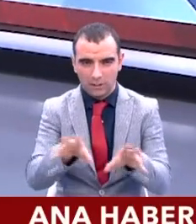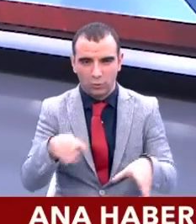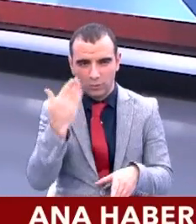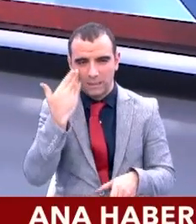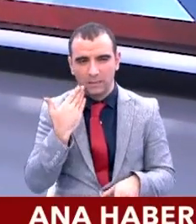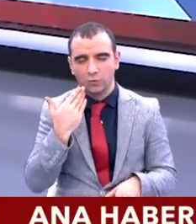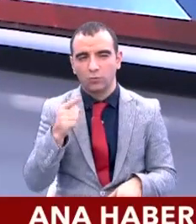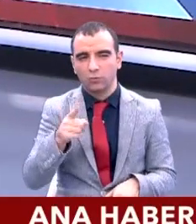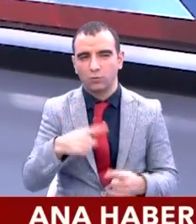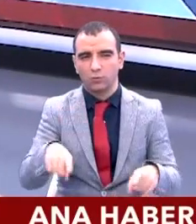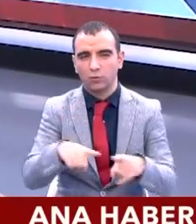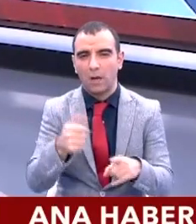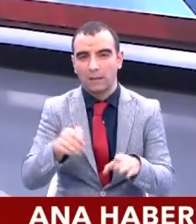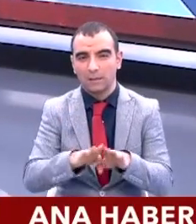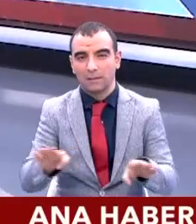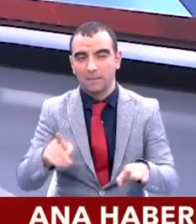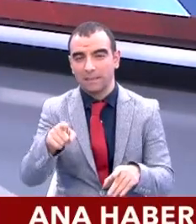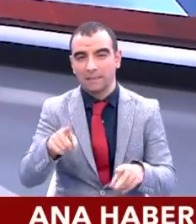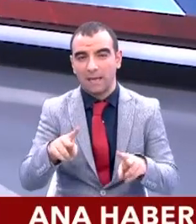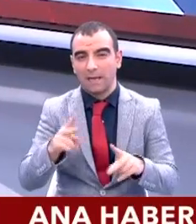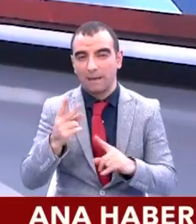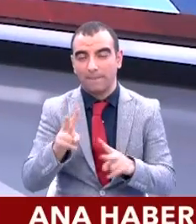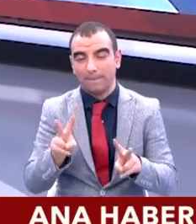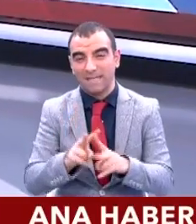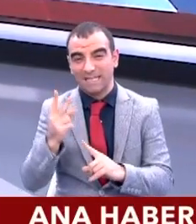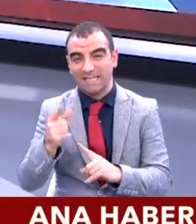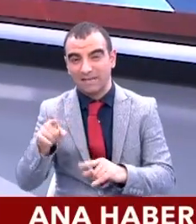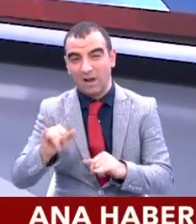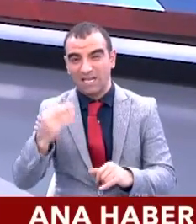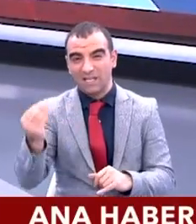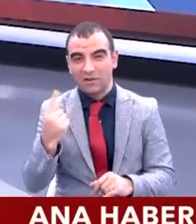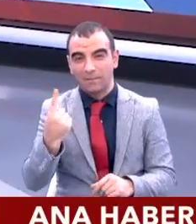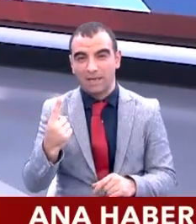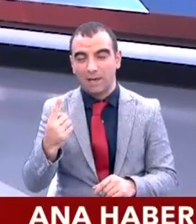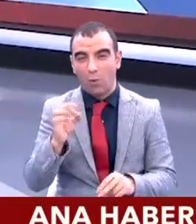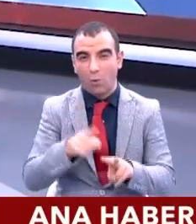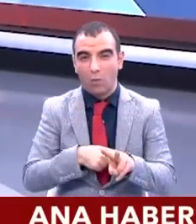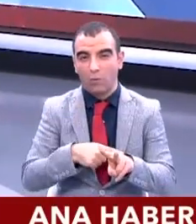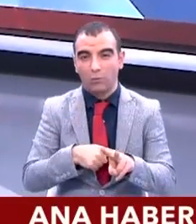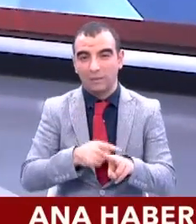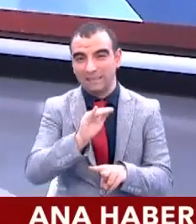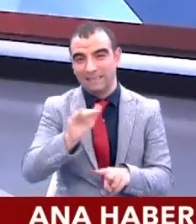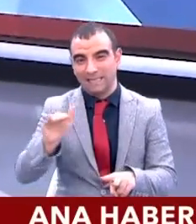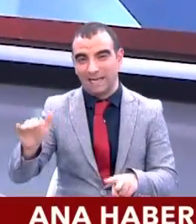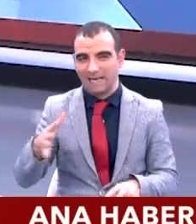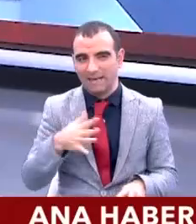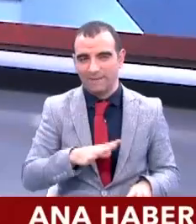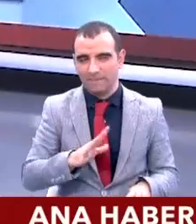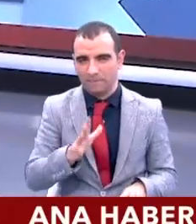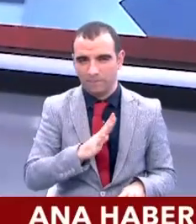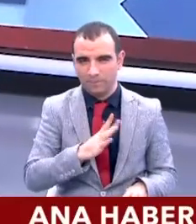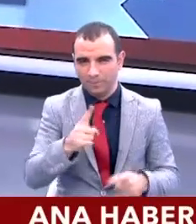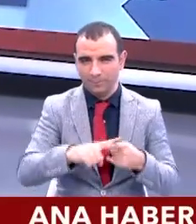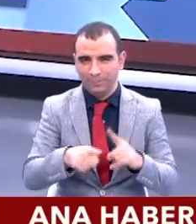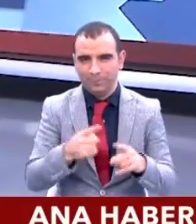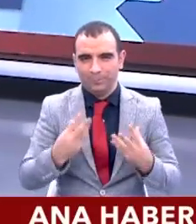keza muhalefette de millet ittifakında da gençlere yönelik bir oy talepkarlığı söz konusu siyasi